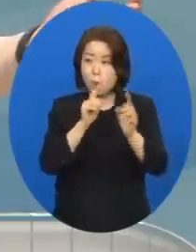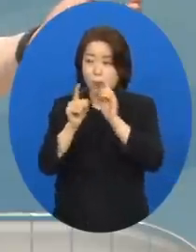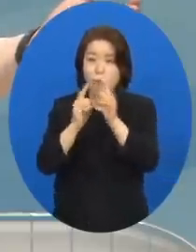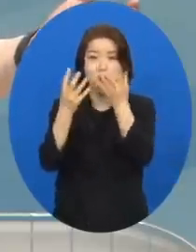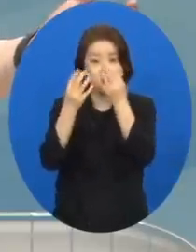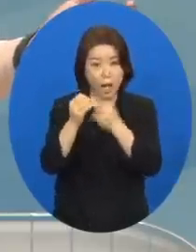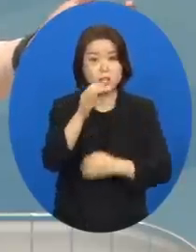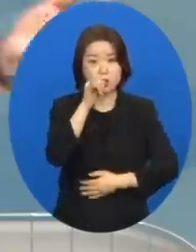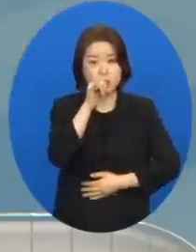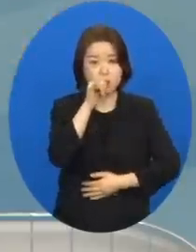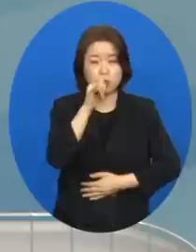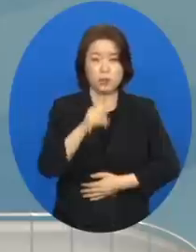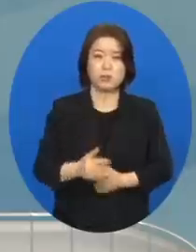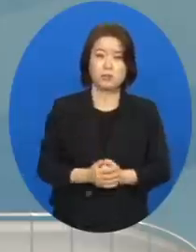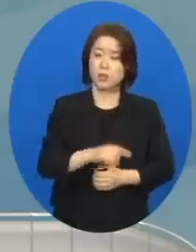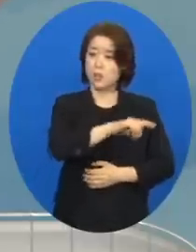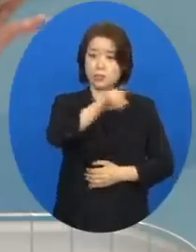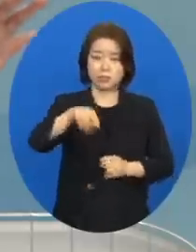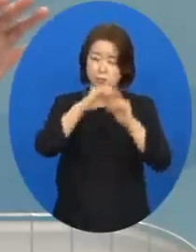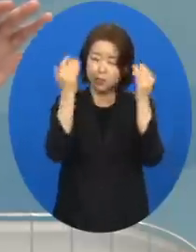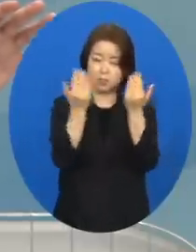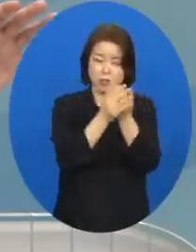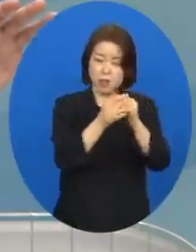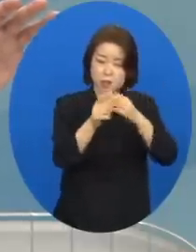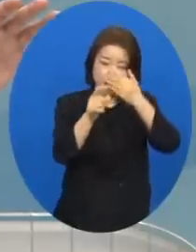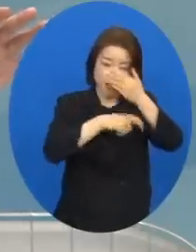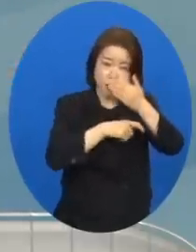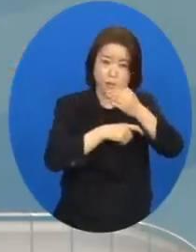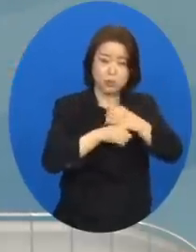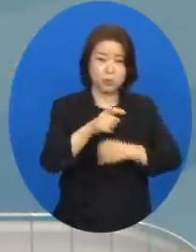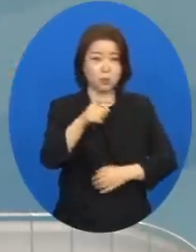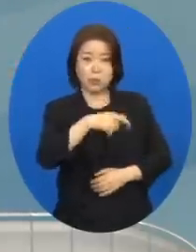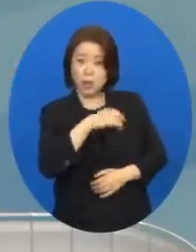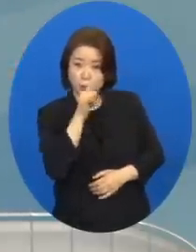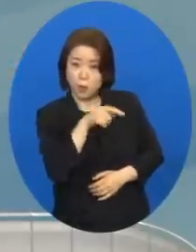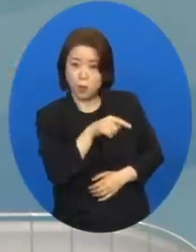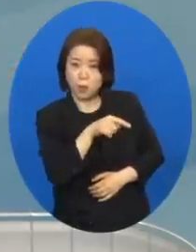많잖아요. 그들이 다 절도와 강도란 말입니까?